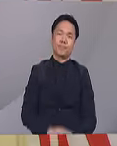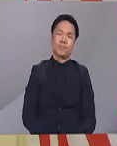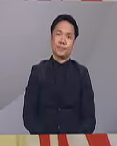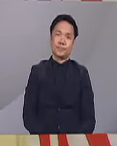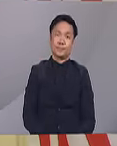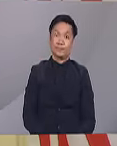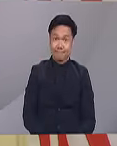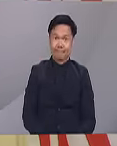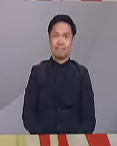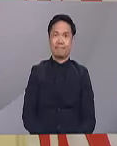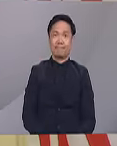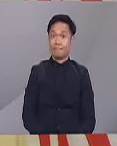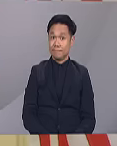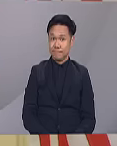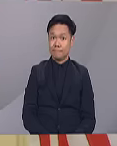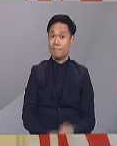Okey.